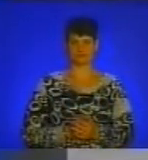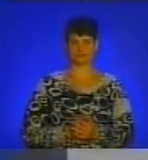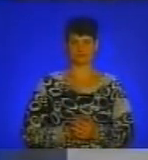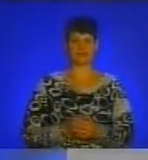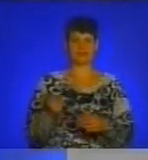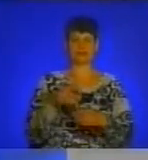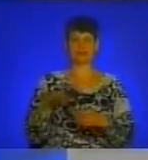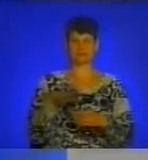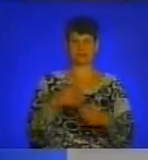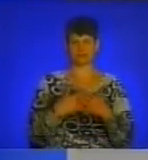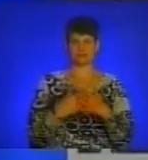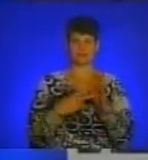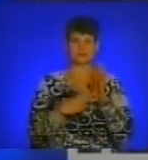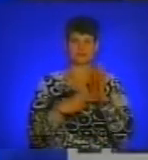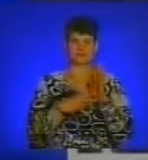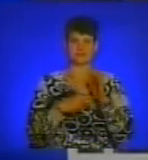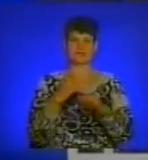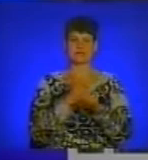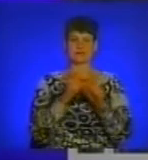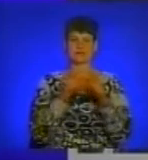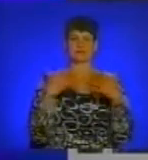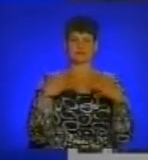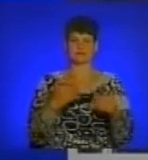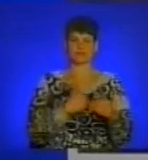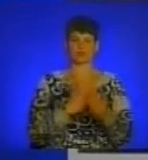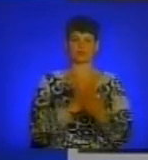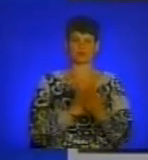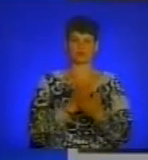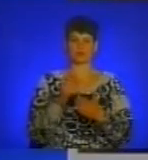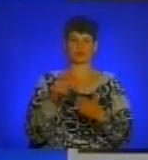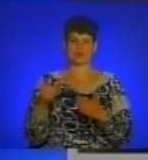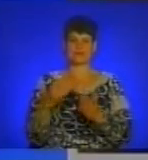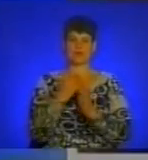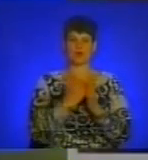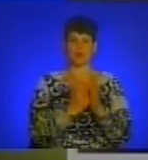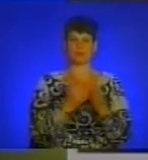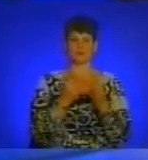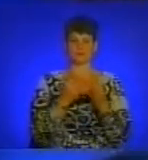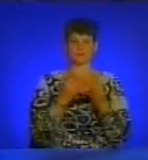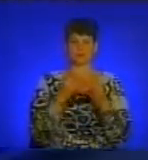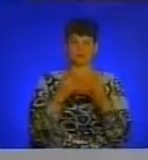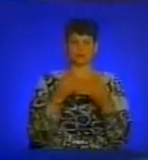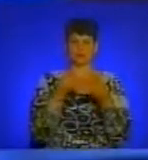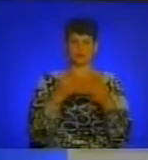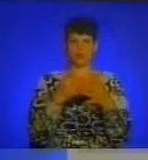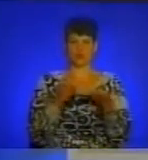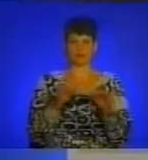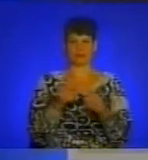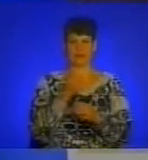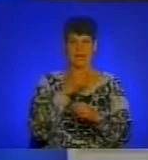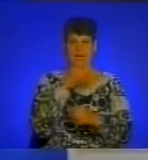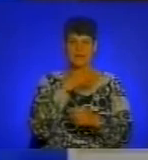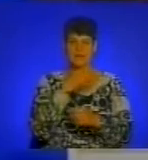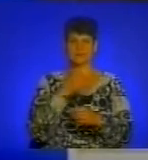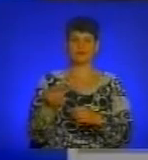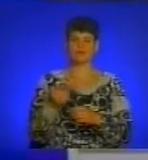На Тернопільщині близько 70 аптек уже зголосилися обслуговувати покупців за програмою «Доступні ліки». У Тернополі в